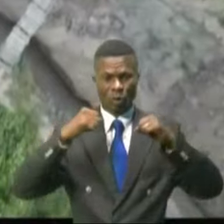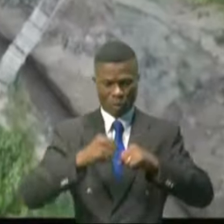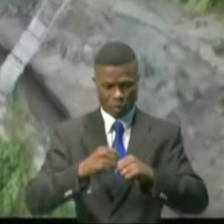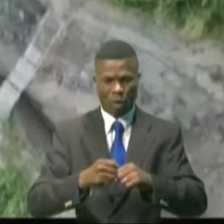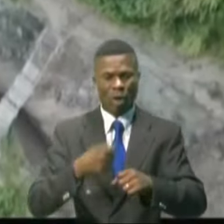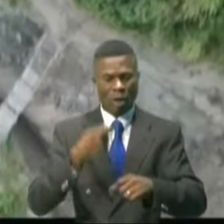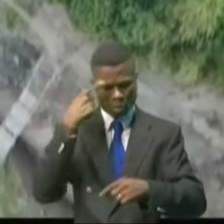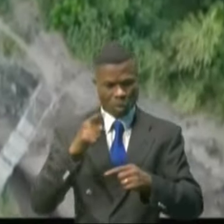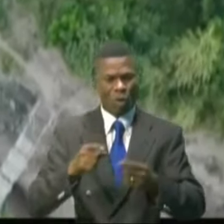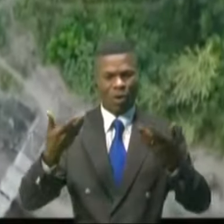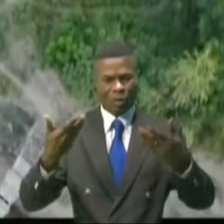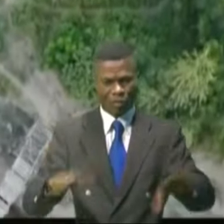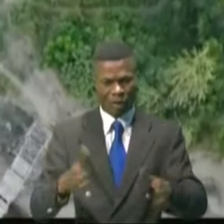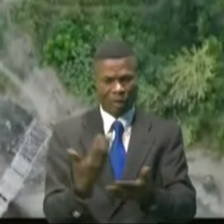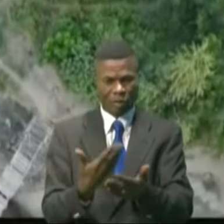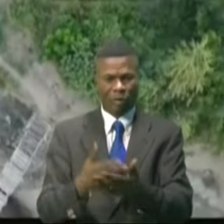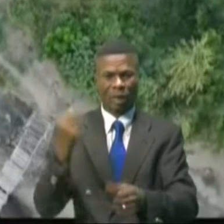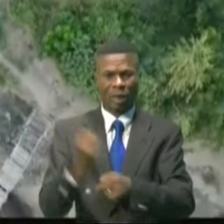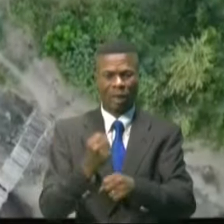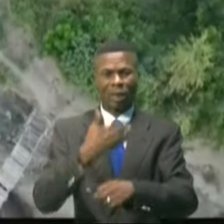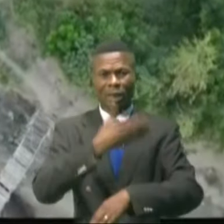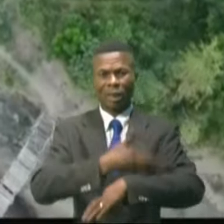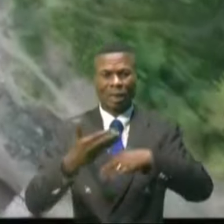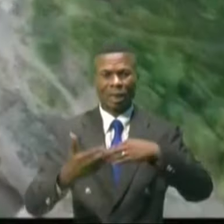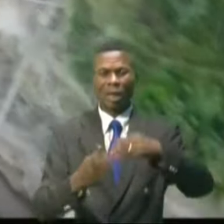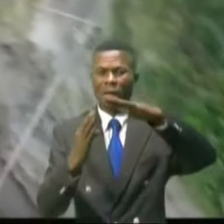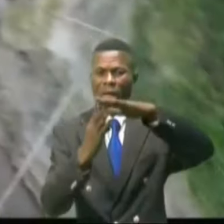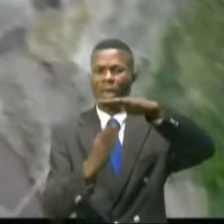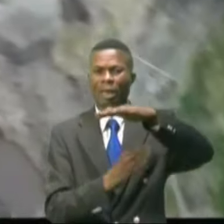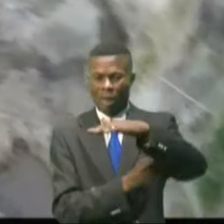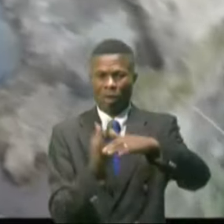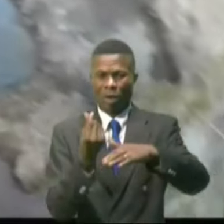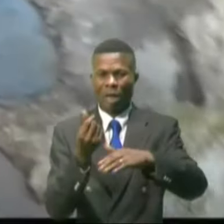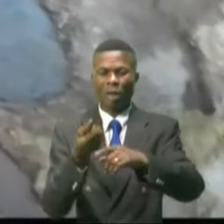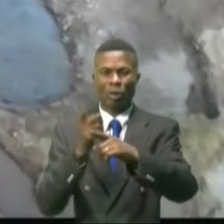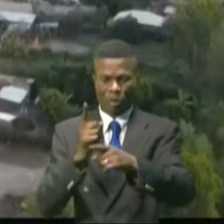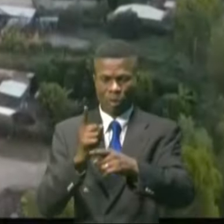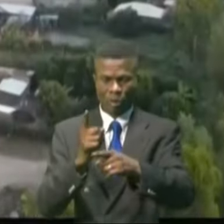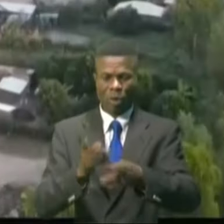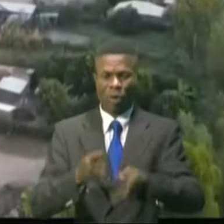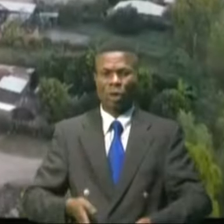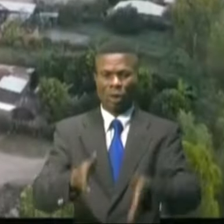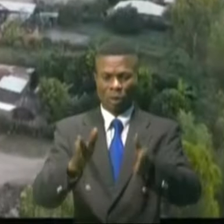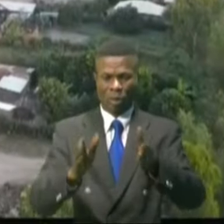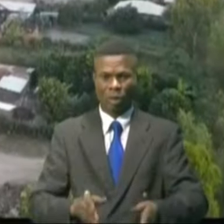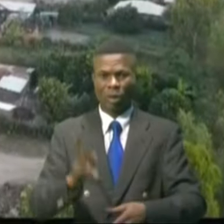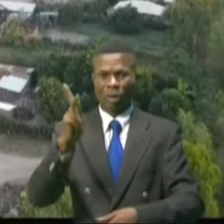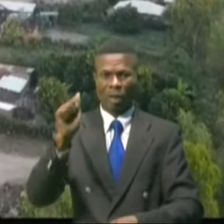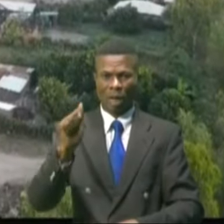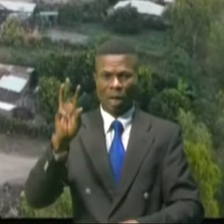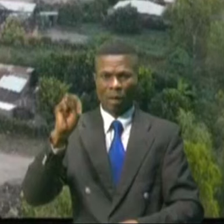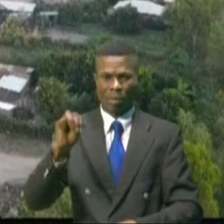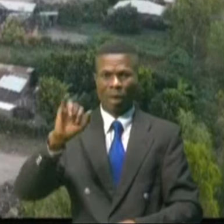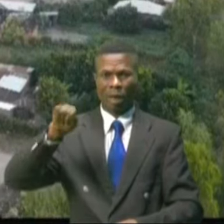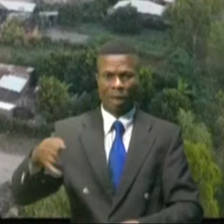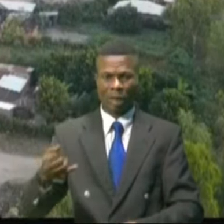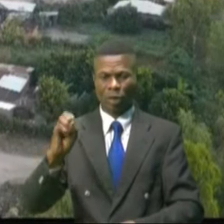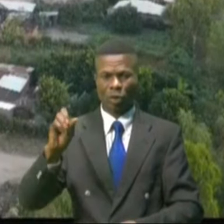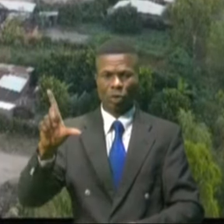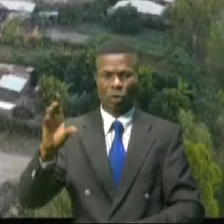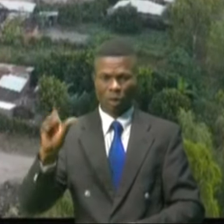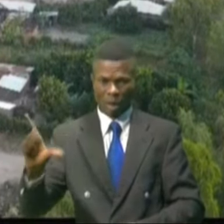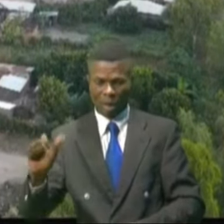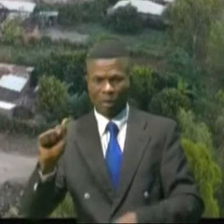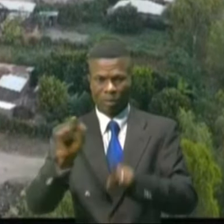pour terminer la construction de ces quatre ponts déjà financés sur le tronçon routier Kamanyola ou Vira sur la route nationale